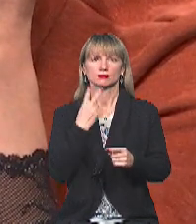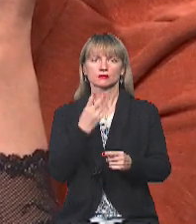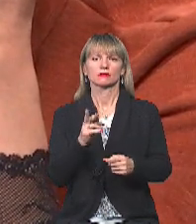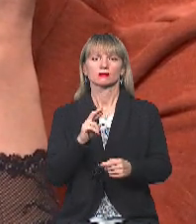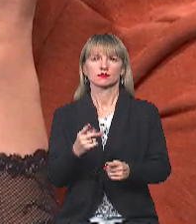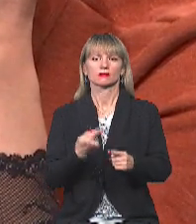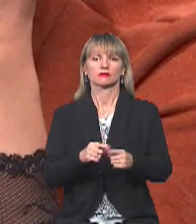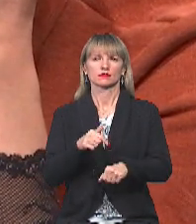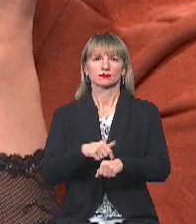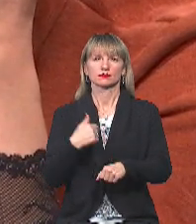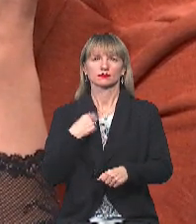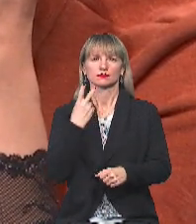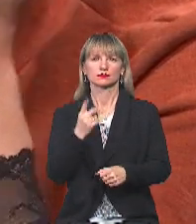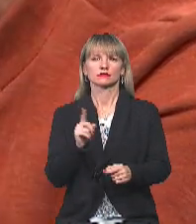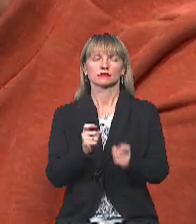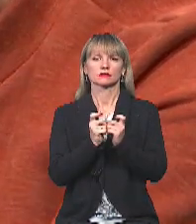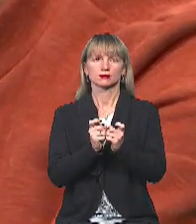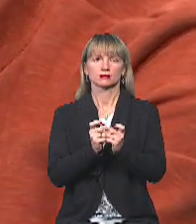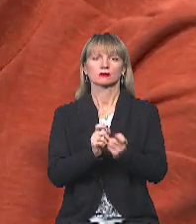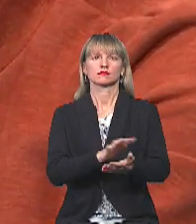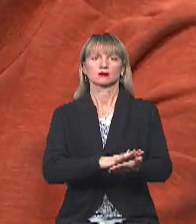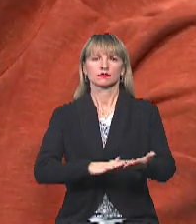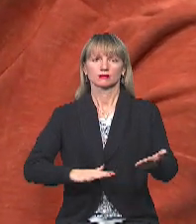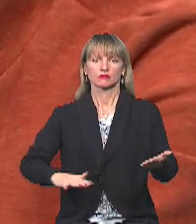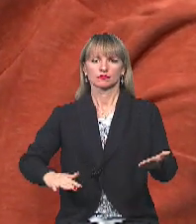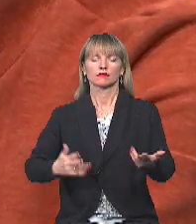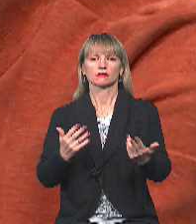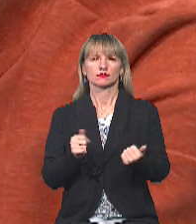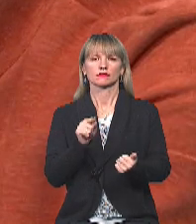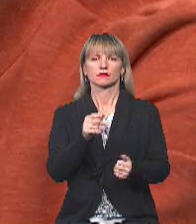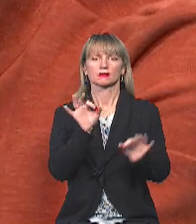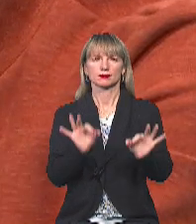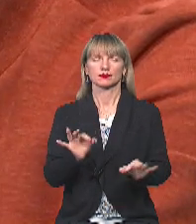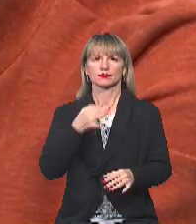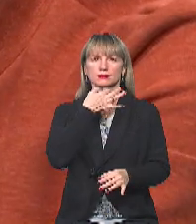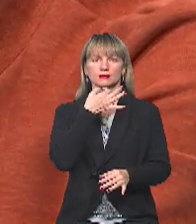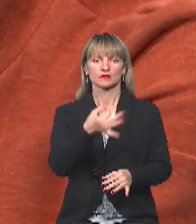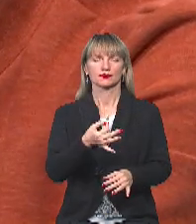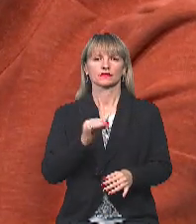це відчуваємо. Але я бачу, що боротьба реально триває, Оля, ти правда сказала. І